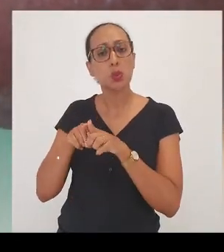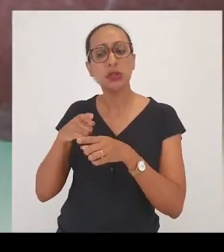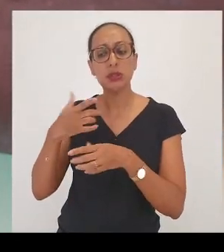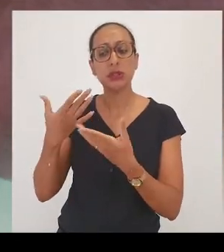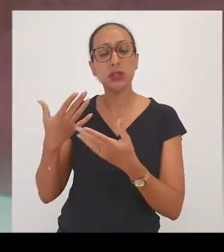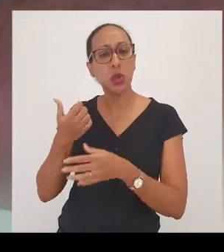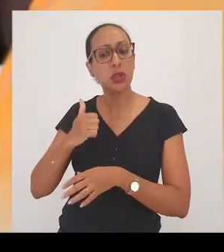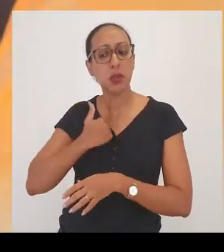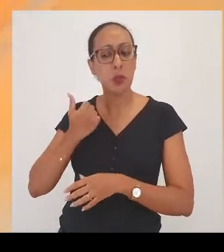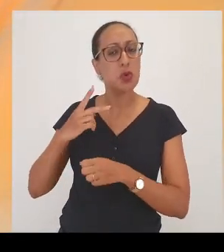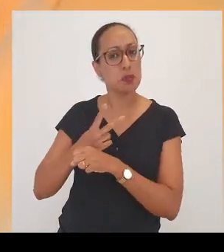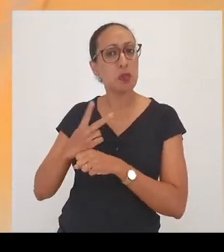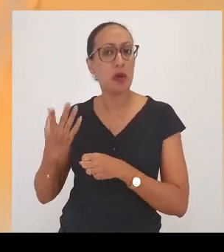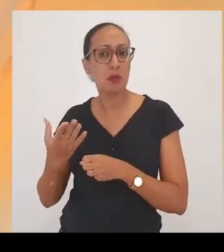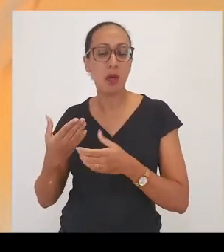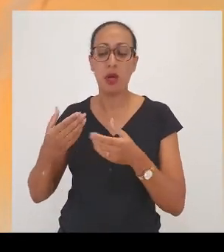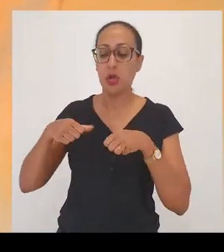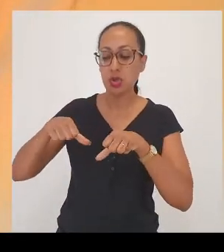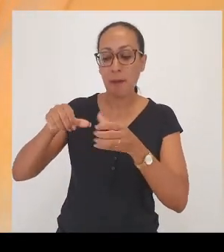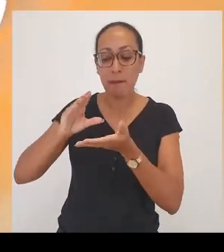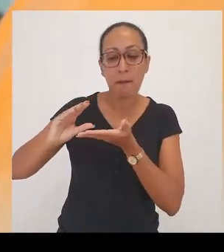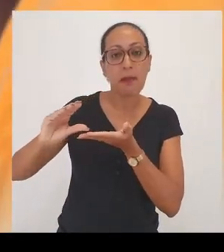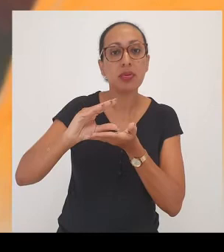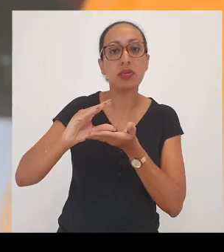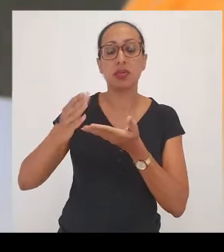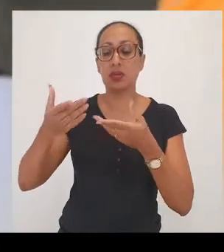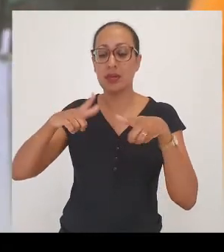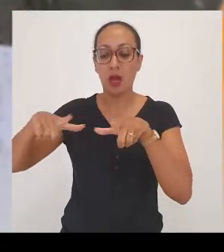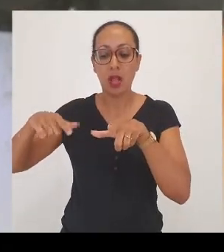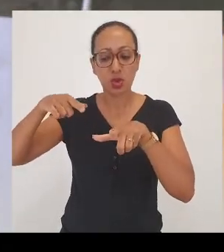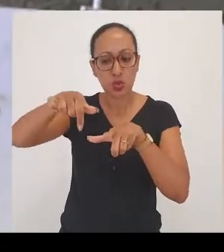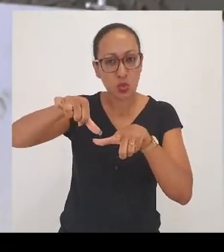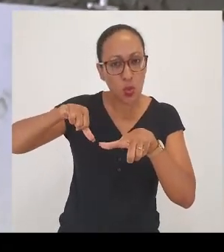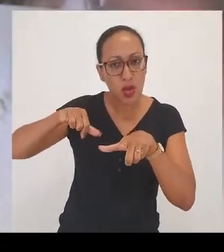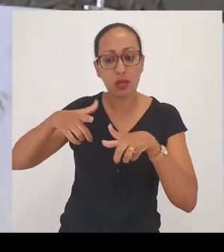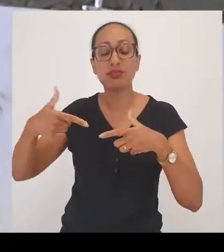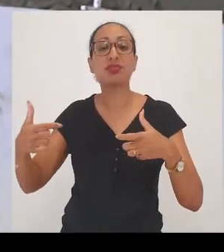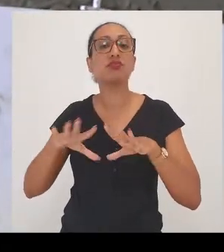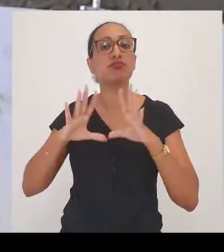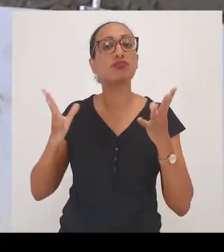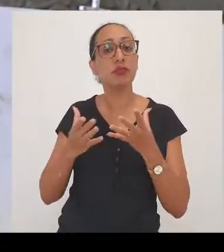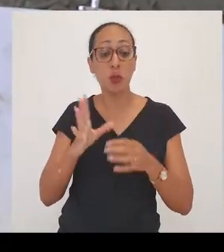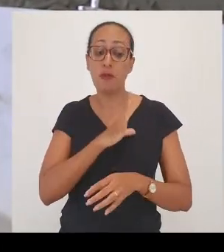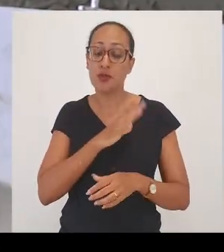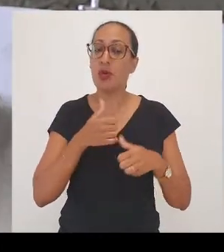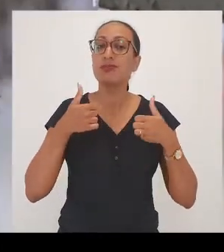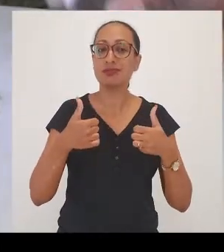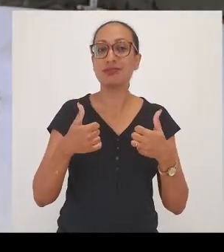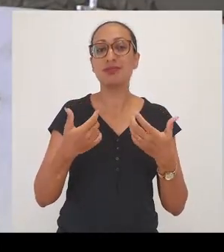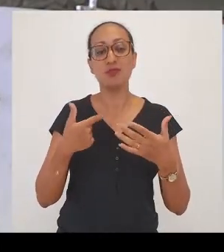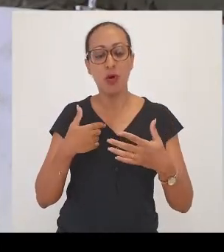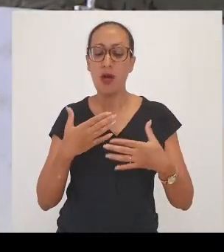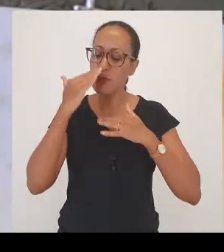pratique, je me débrouille bien en pratique. Tout ce qui est faire les chapes, tout ce qui est faire joint, finition. Il y a de bons formateurs ici, ils nous apprennent à